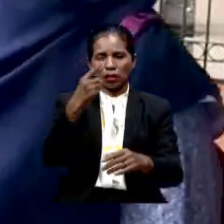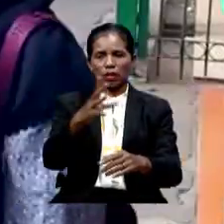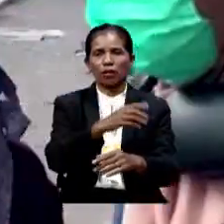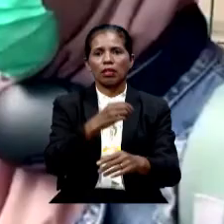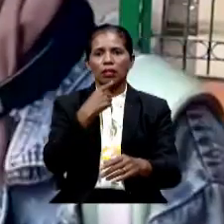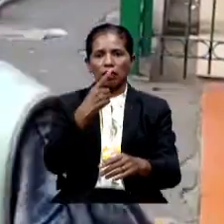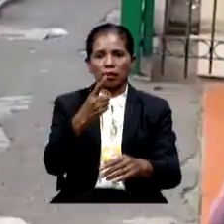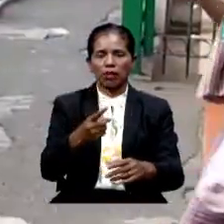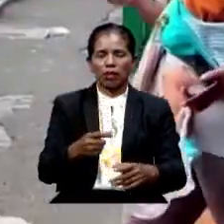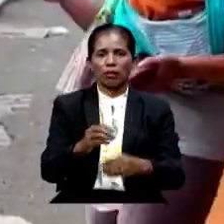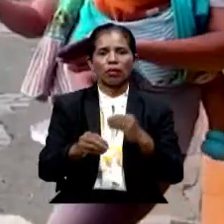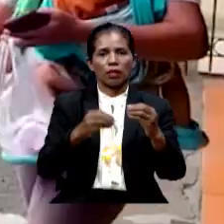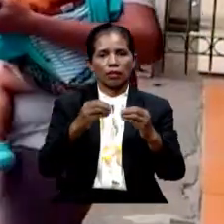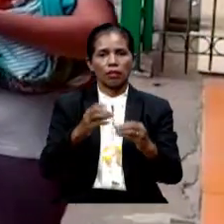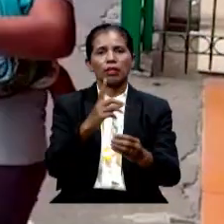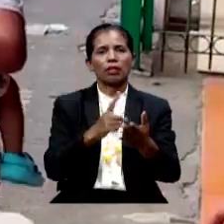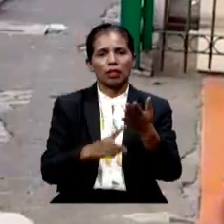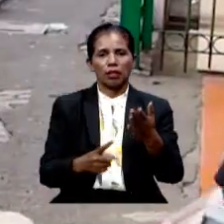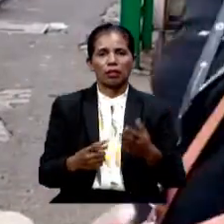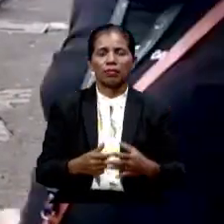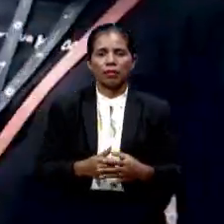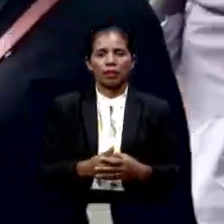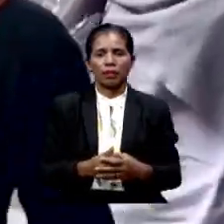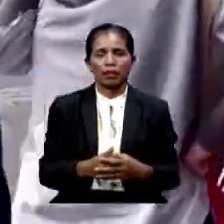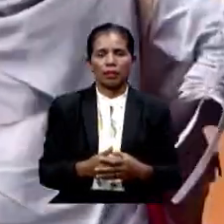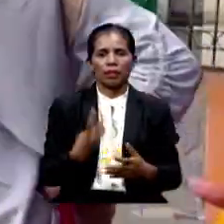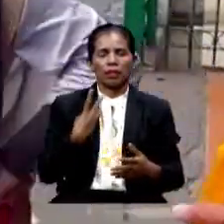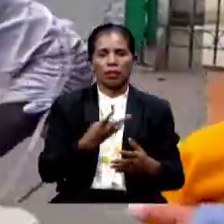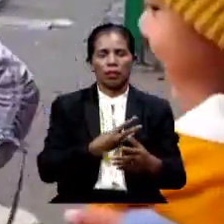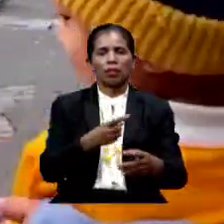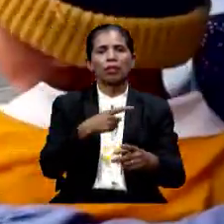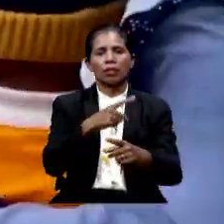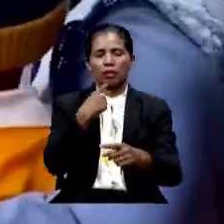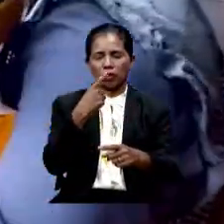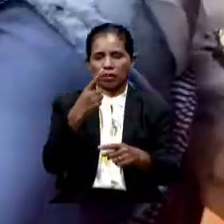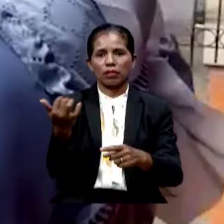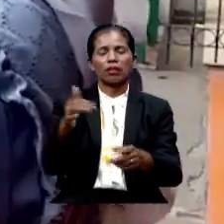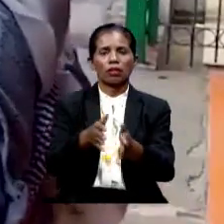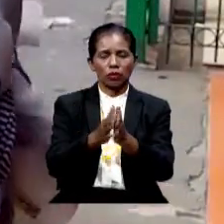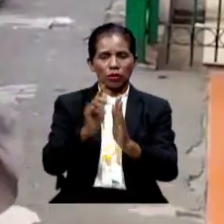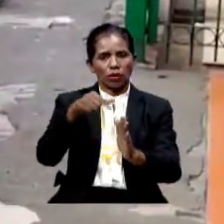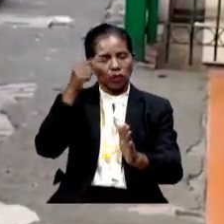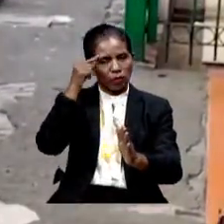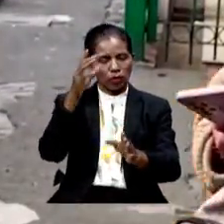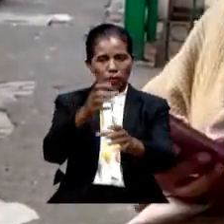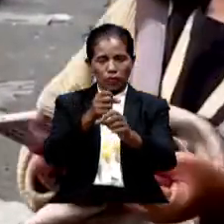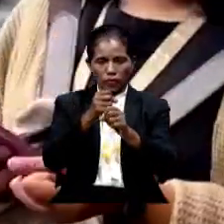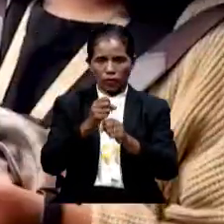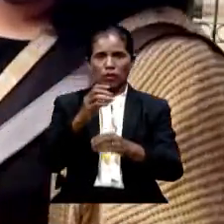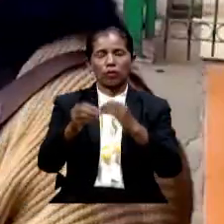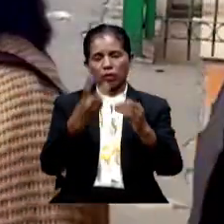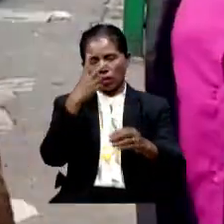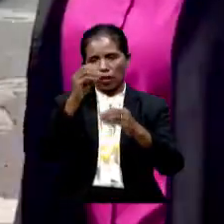siku trafiku kroniku, fabrika nesuar, usina elektronika no karvang, no sira husu governo atu foti medida